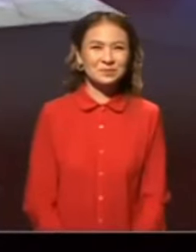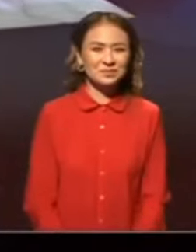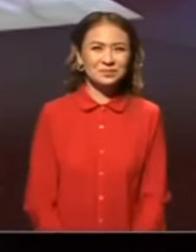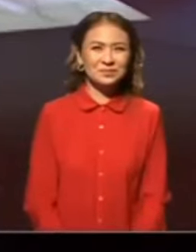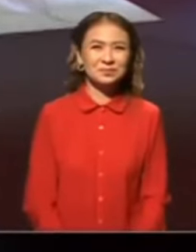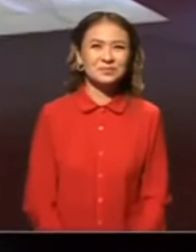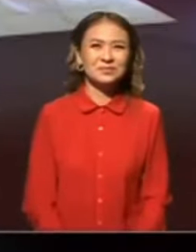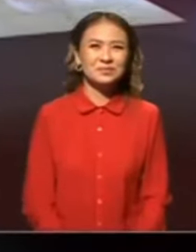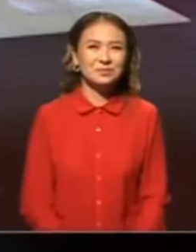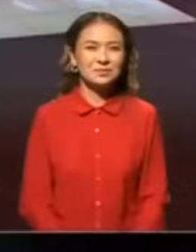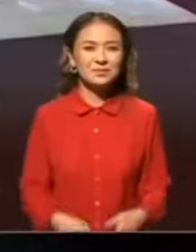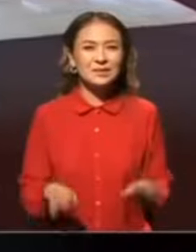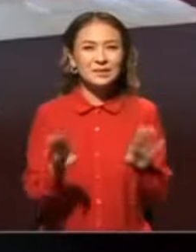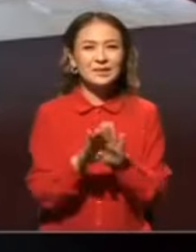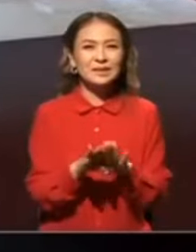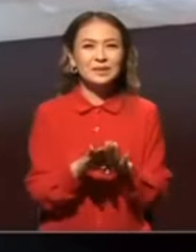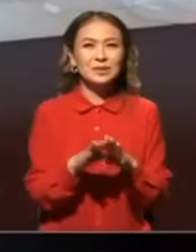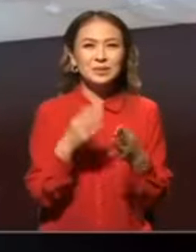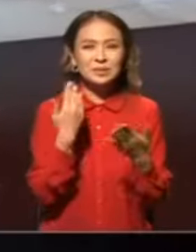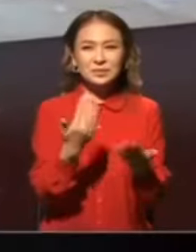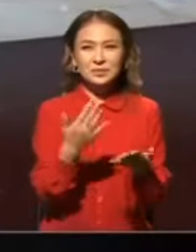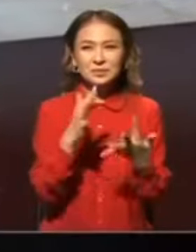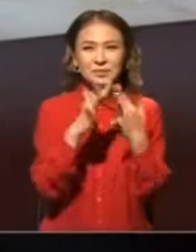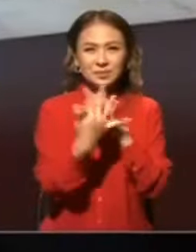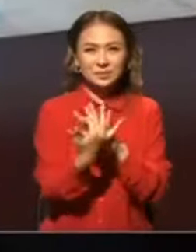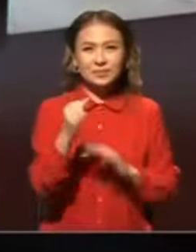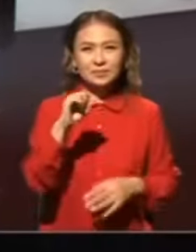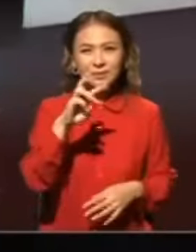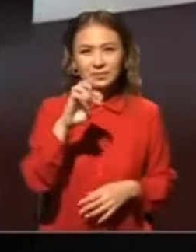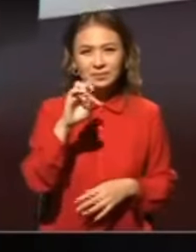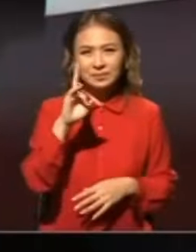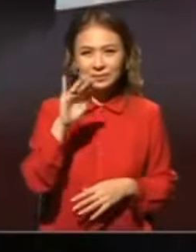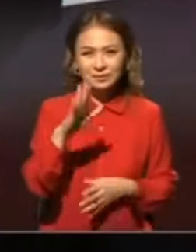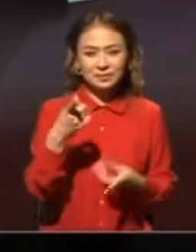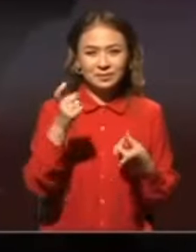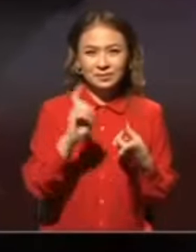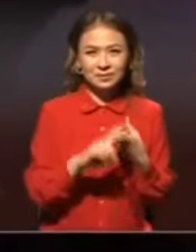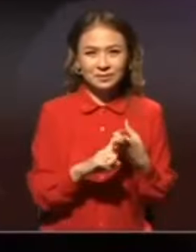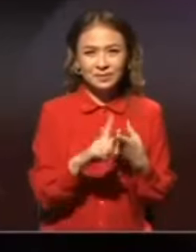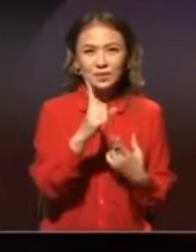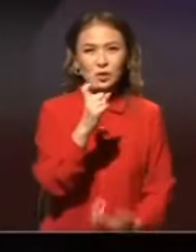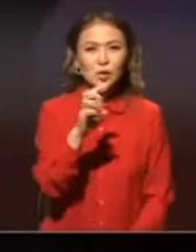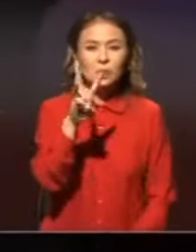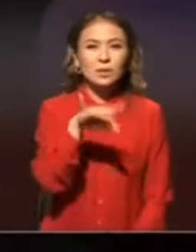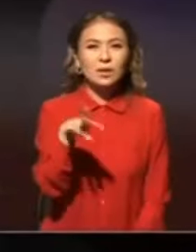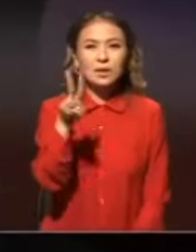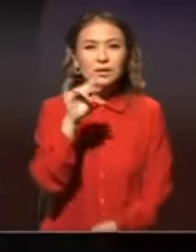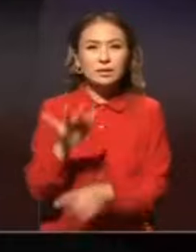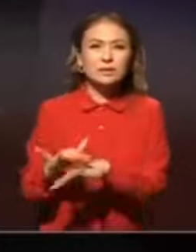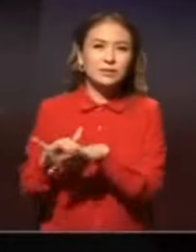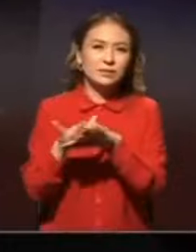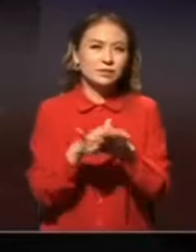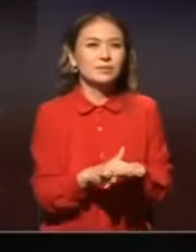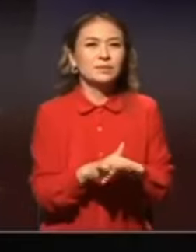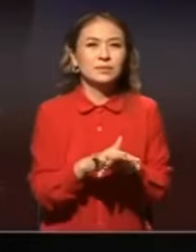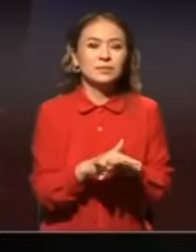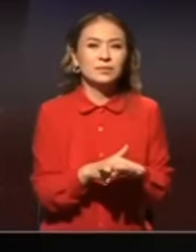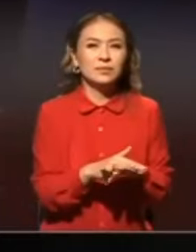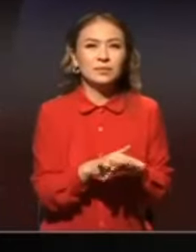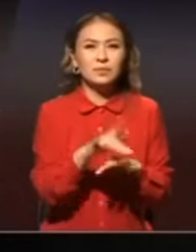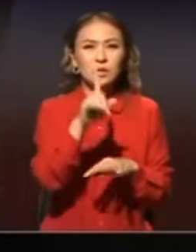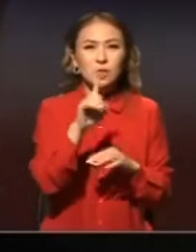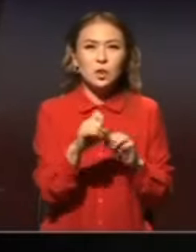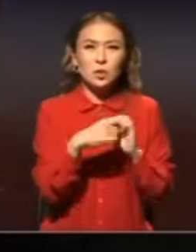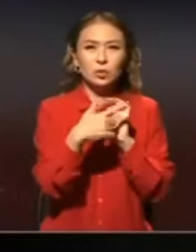Жақсы. Әрі қарай жалғастырайық. Қымбат спикерлер, ауыл аманаты бағдарламасы бойынша былтыр бізде 100 миллиард теңге бөлінді. 17 мың